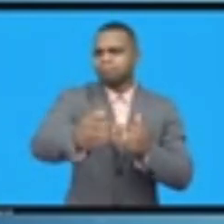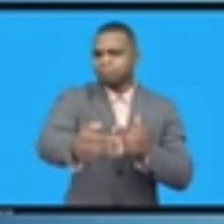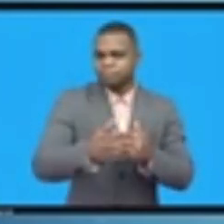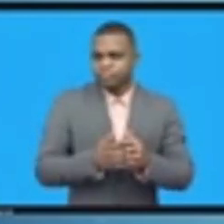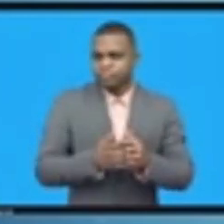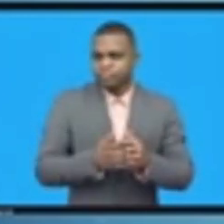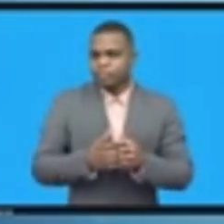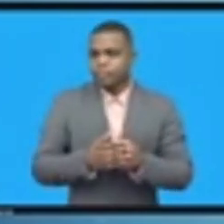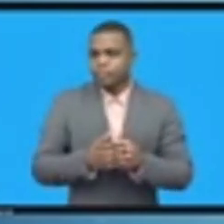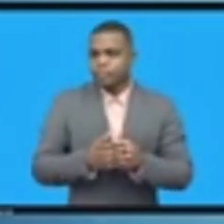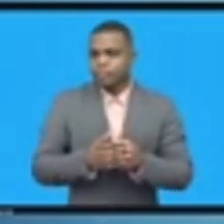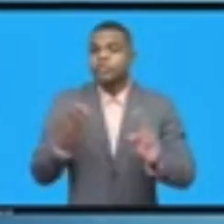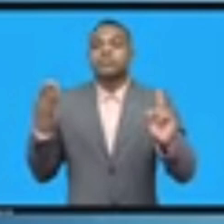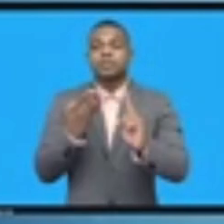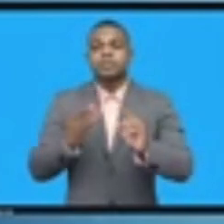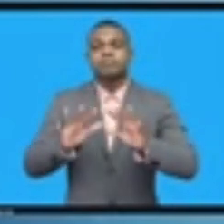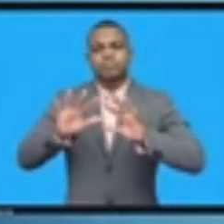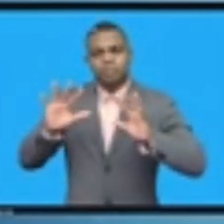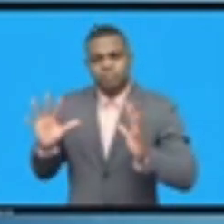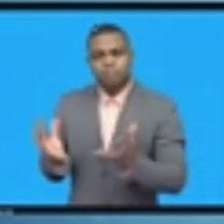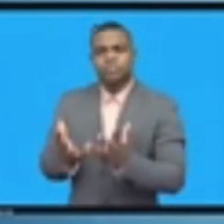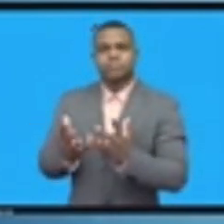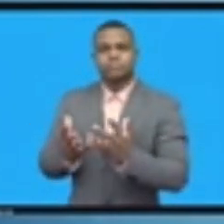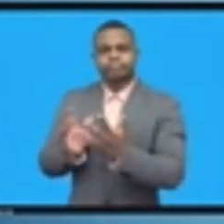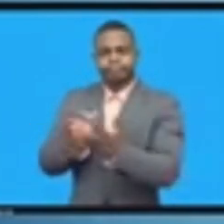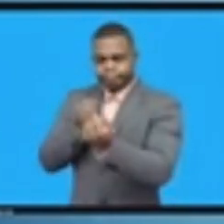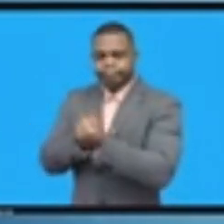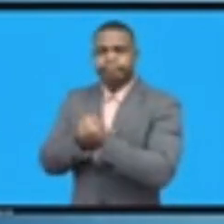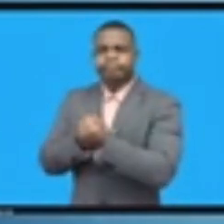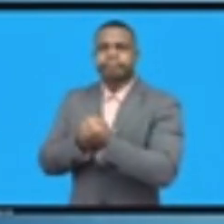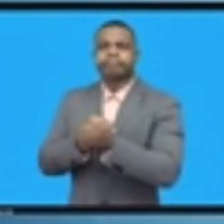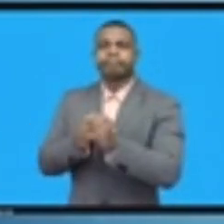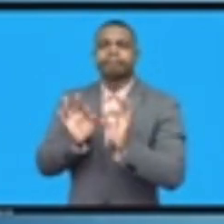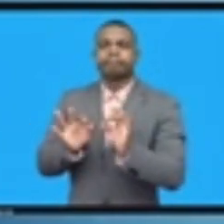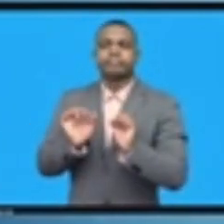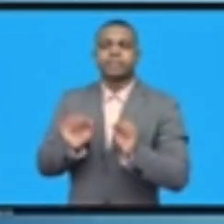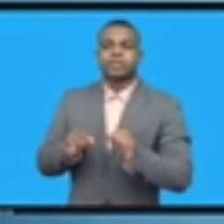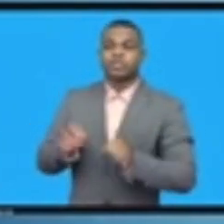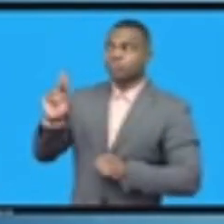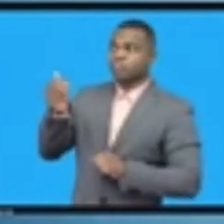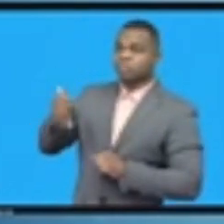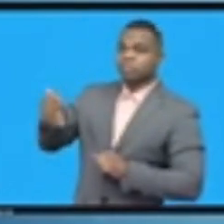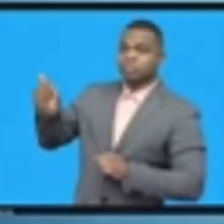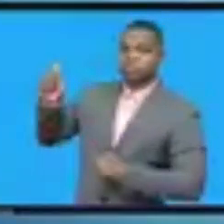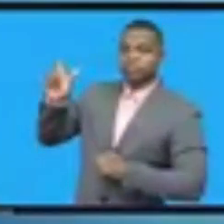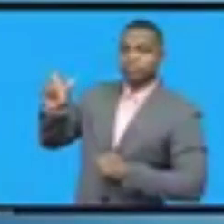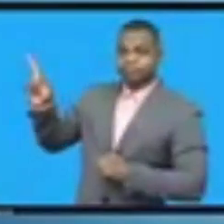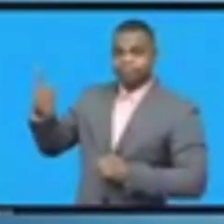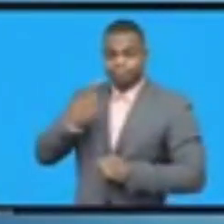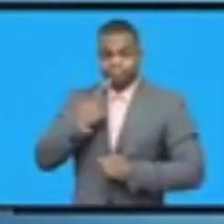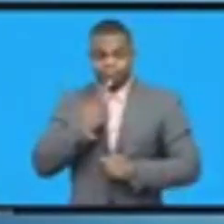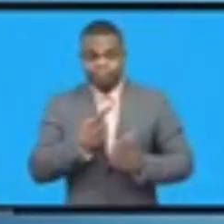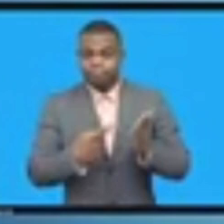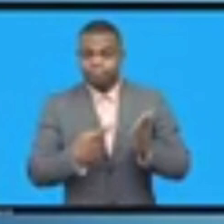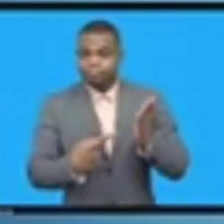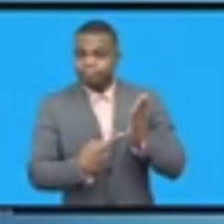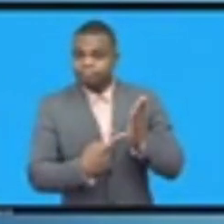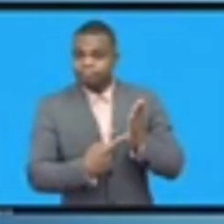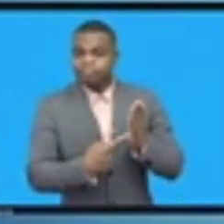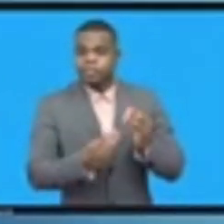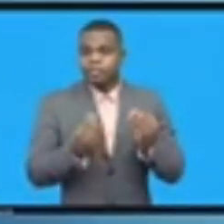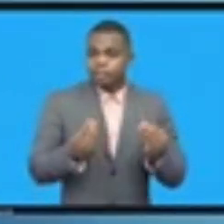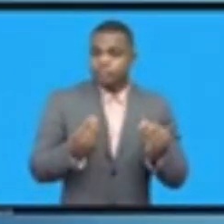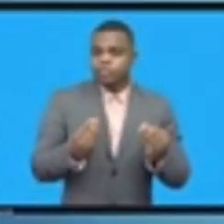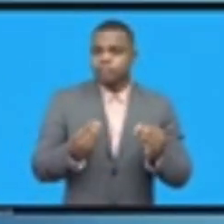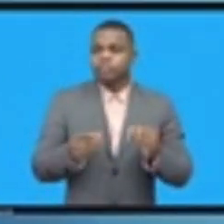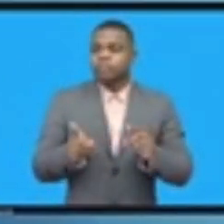统。那么全球数字契约呢，就是联合国秘书长科技使节